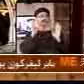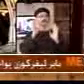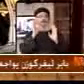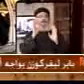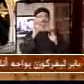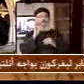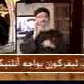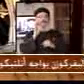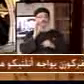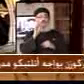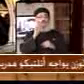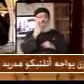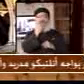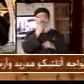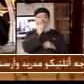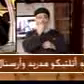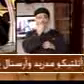فربما هذا احتياج فرد،